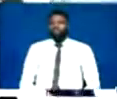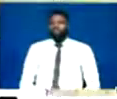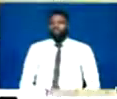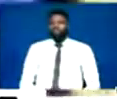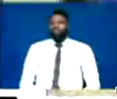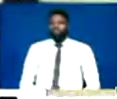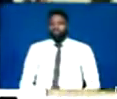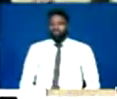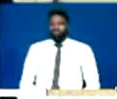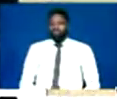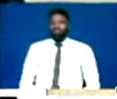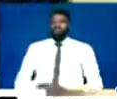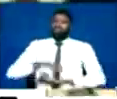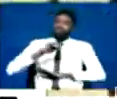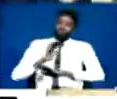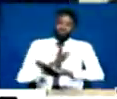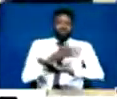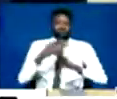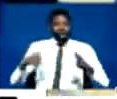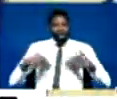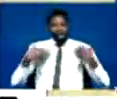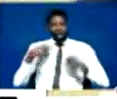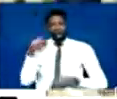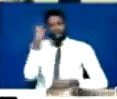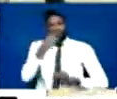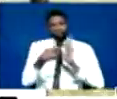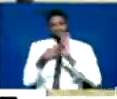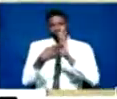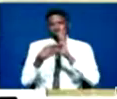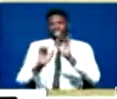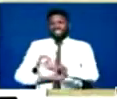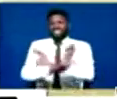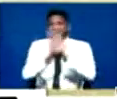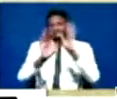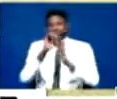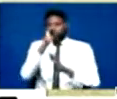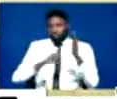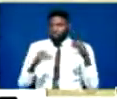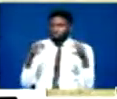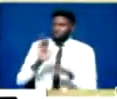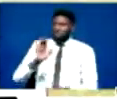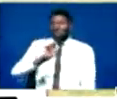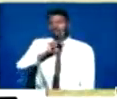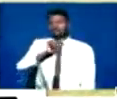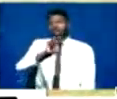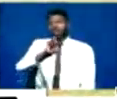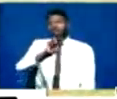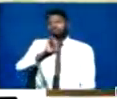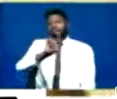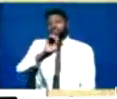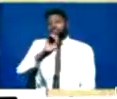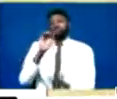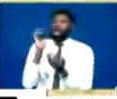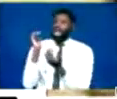Kwa nyimbo na furaha kwenye nyuso zao, ni ishara halisi kwa wachezaji na mashabiki wa shule ya Kamito walikuwa wakitarajia